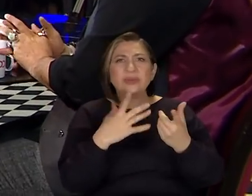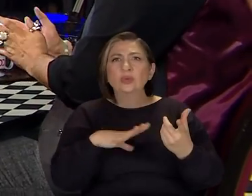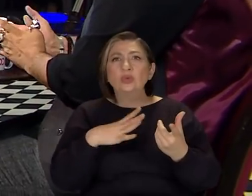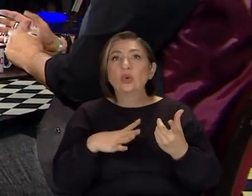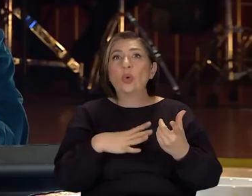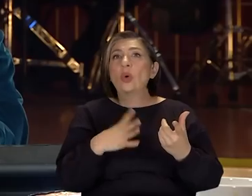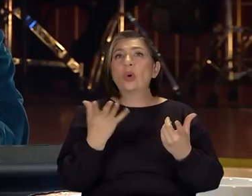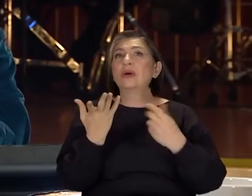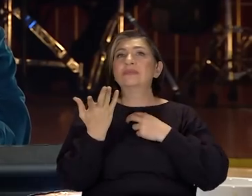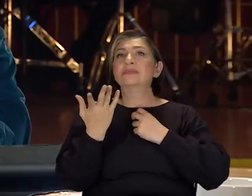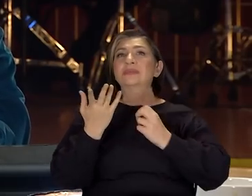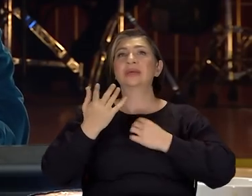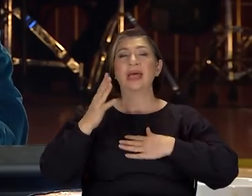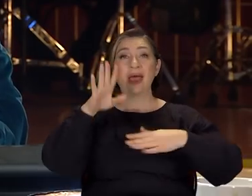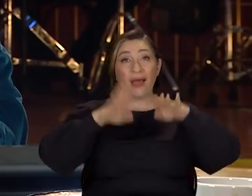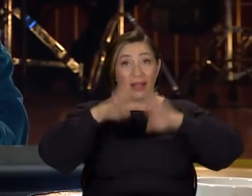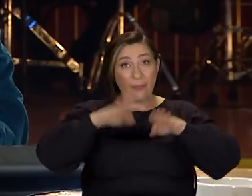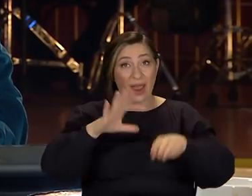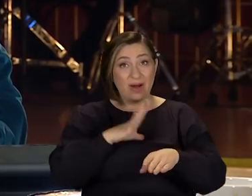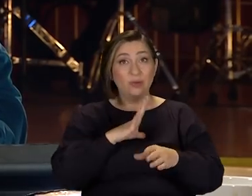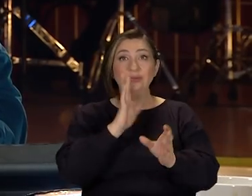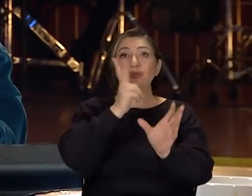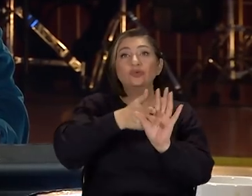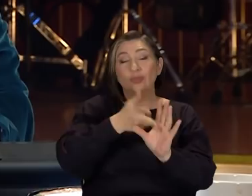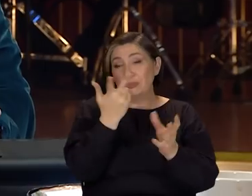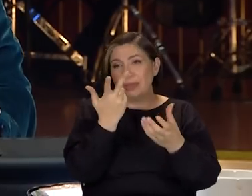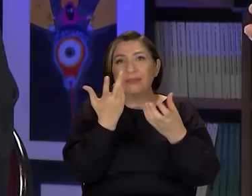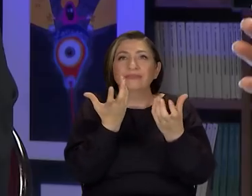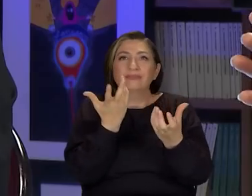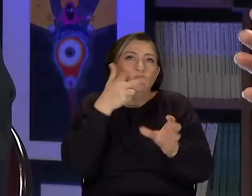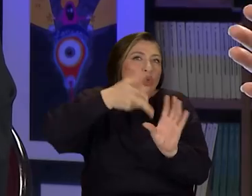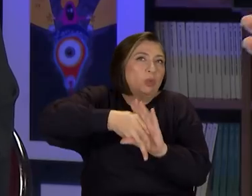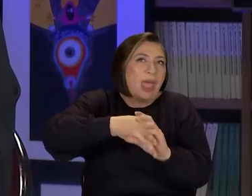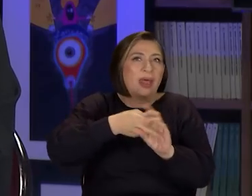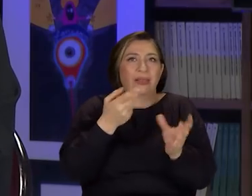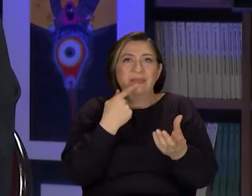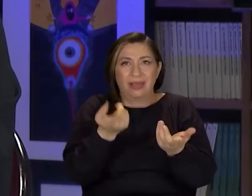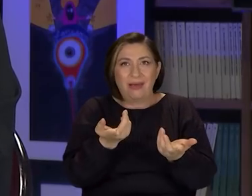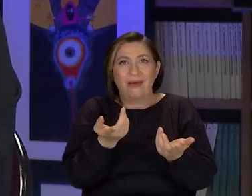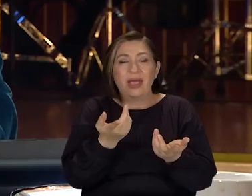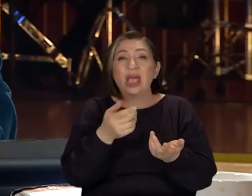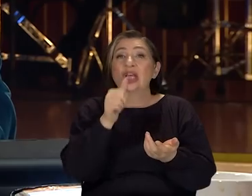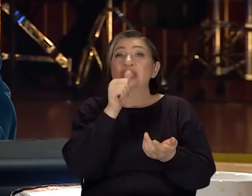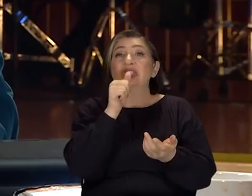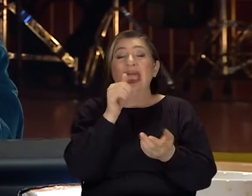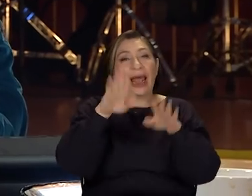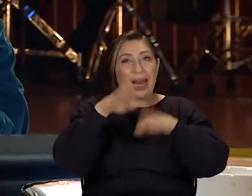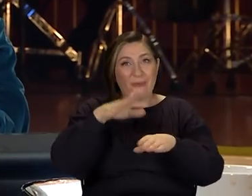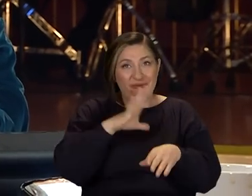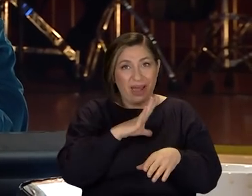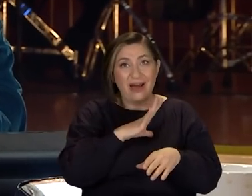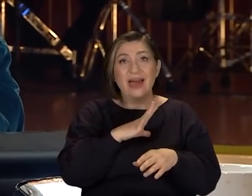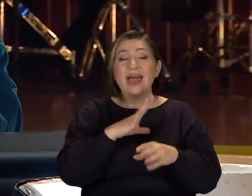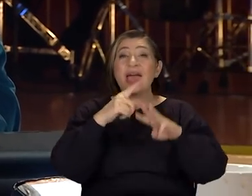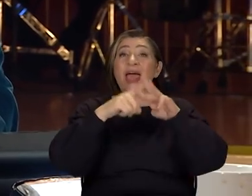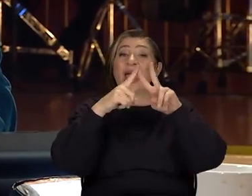bir arada işte, olunca mesela... Reklamlar var öyle üçü bir arada diye. Sonra değil mi içecek reklamı var. Vallahi